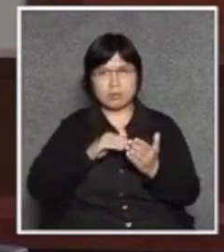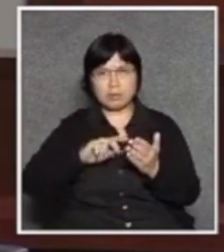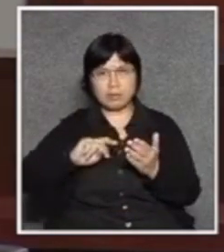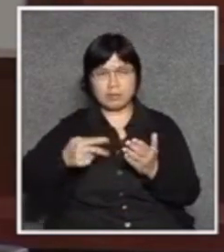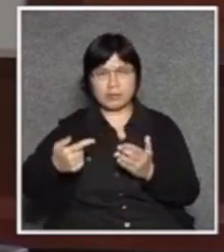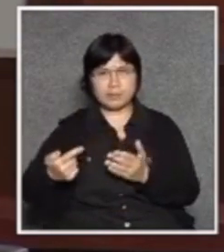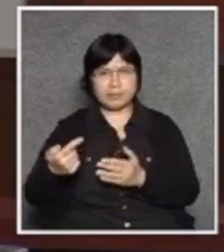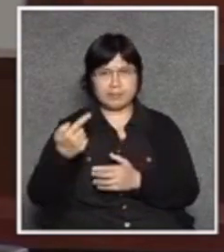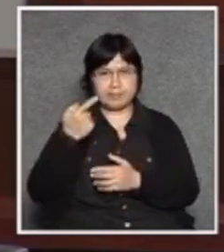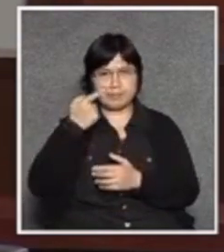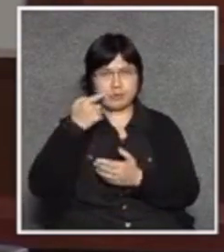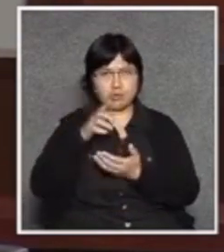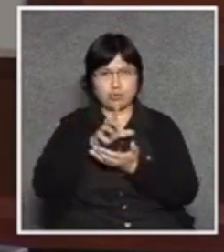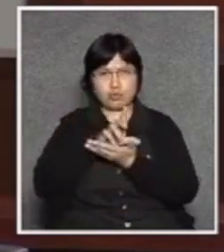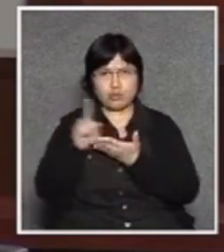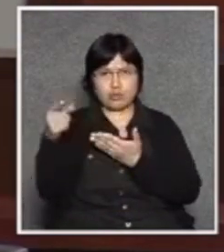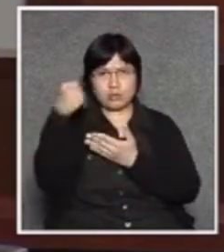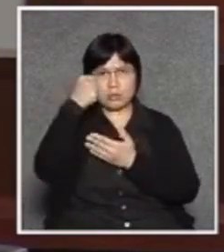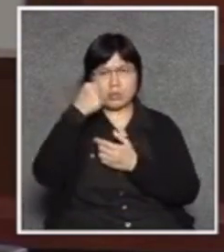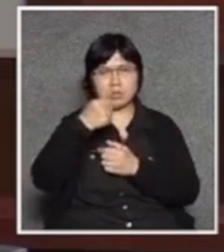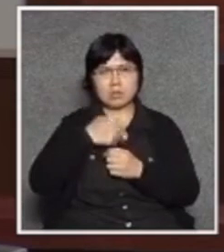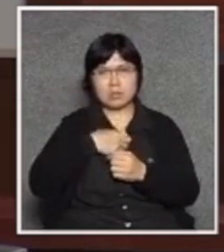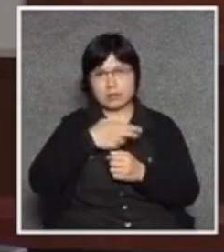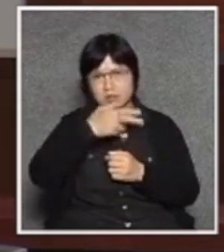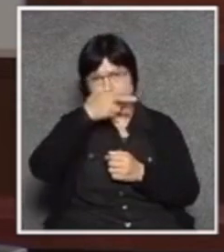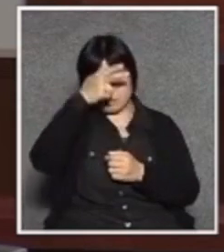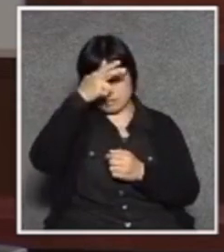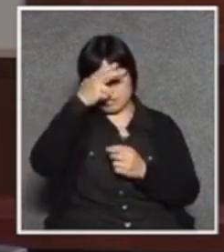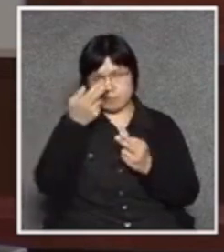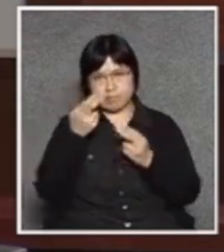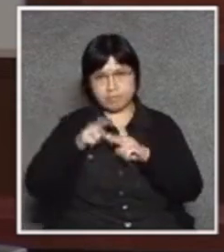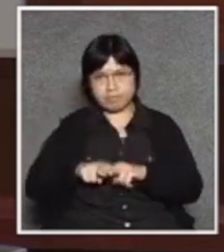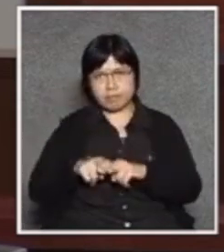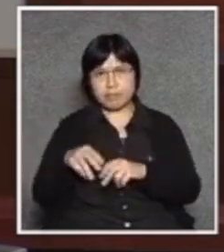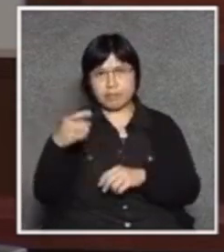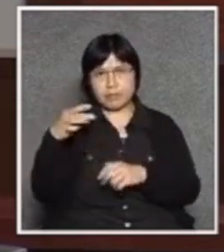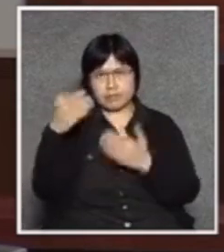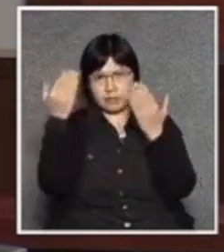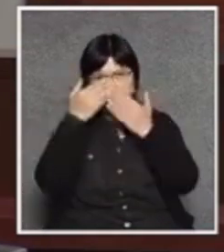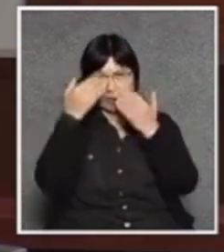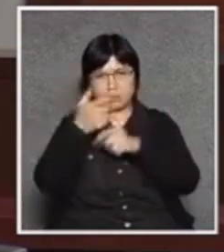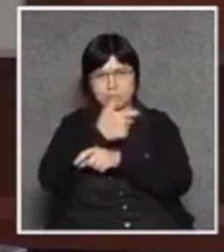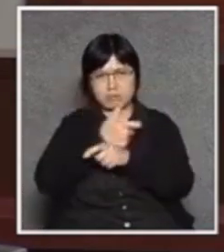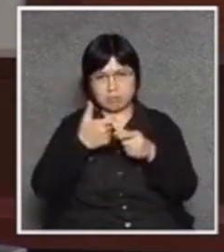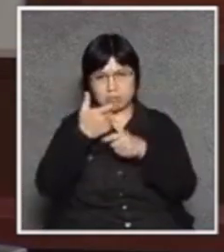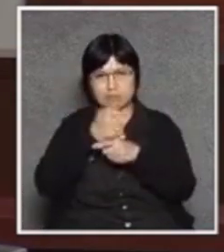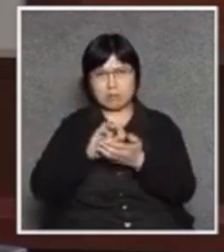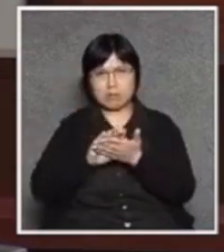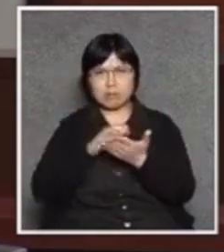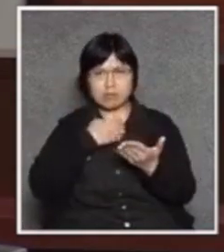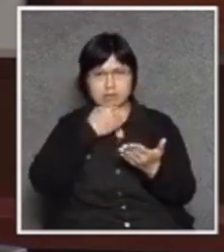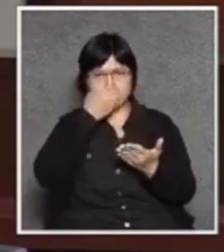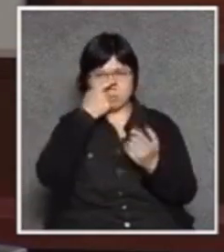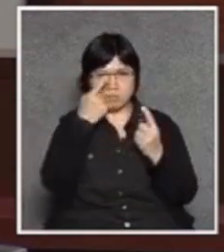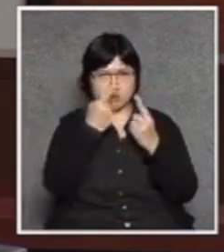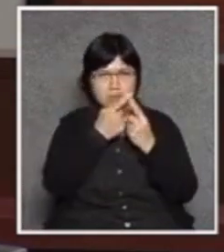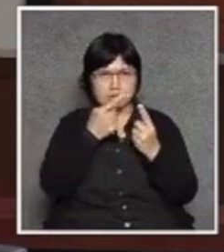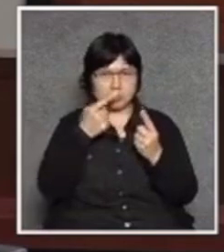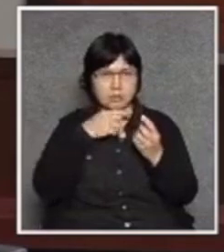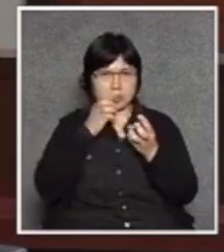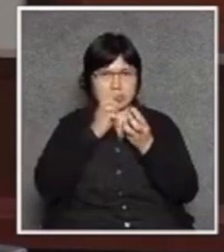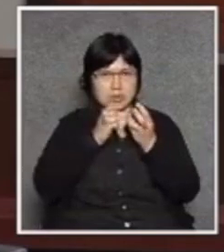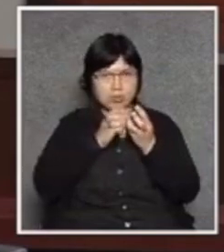權。特區政府封鎖的不單止是免費電視市場，還是香港人的資訊自